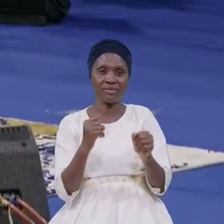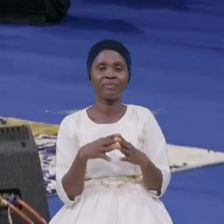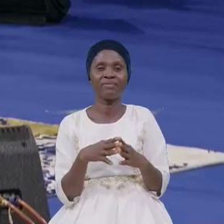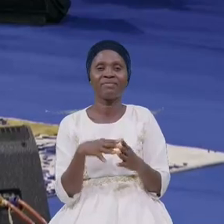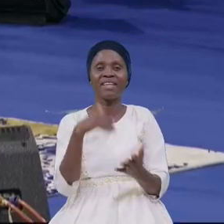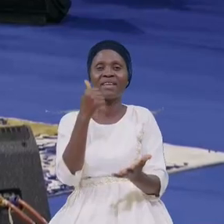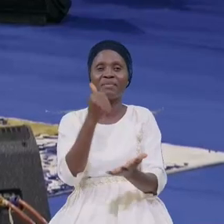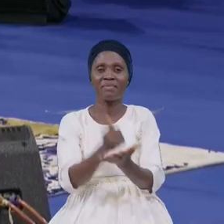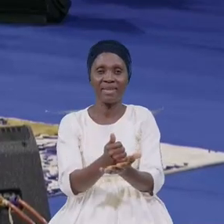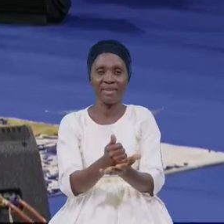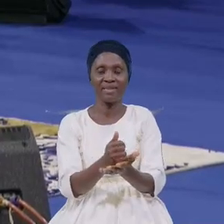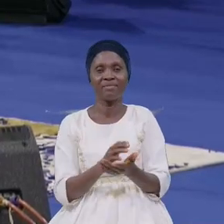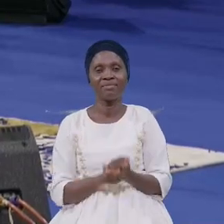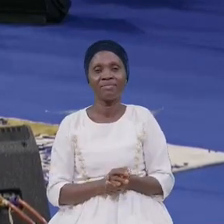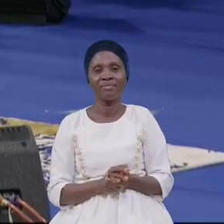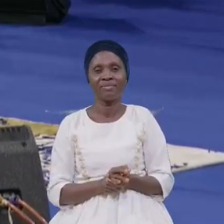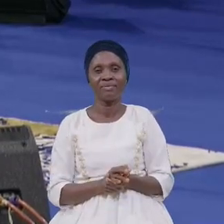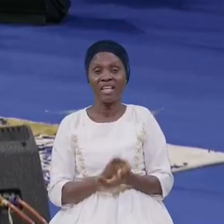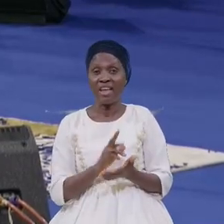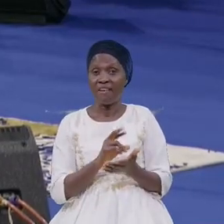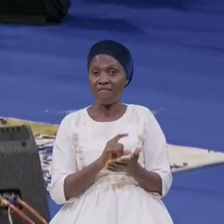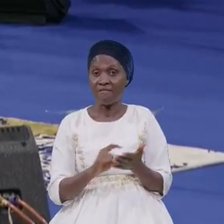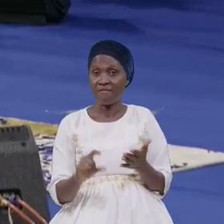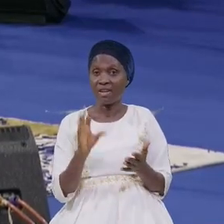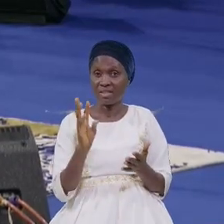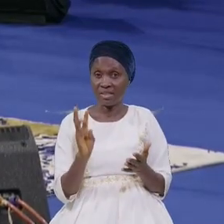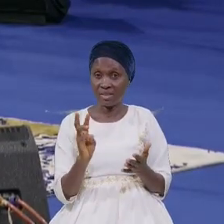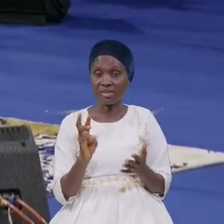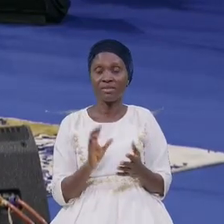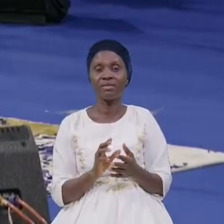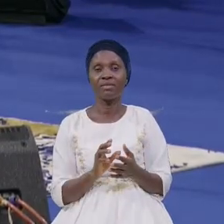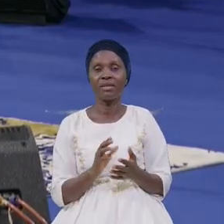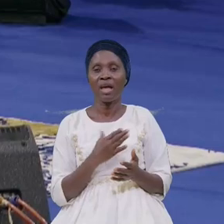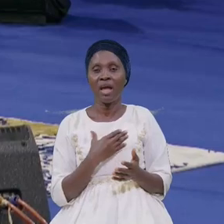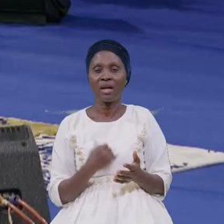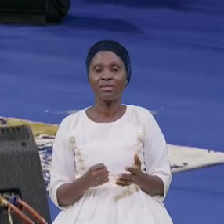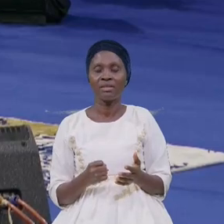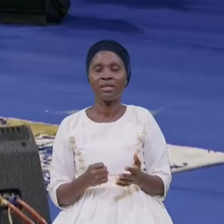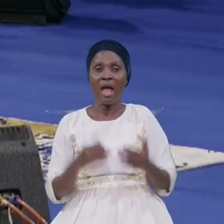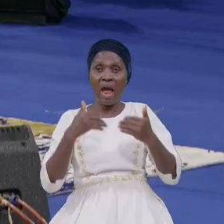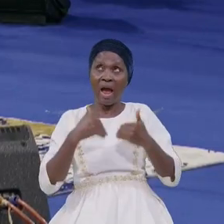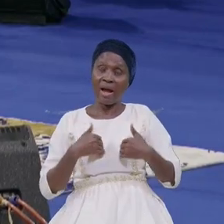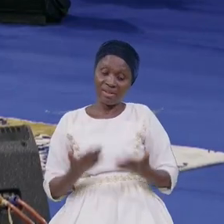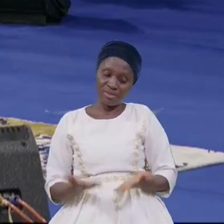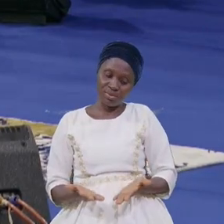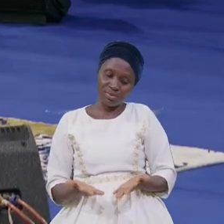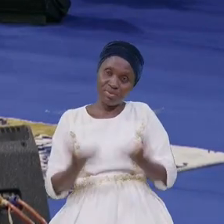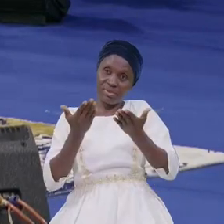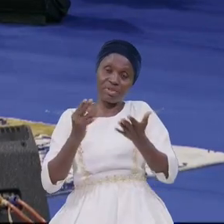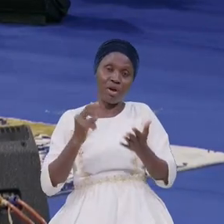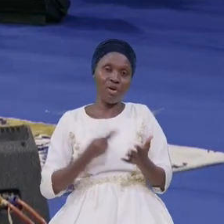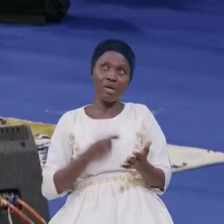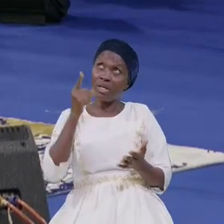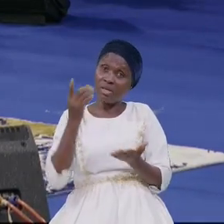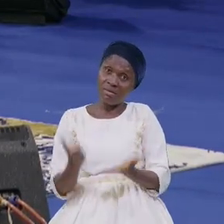êtes sauvés. Amen. Verset 6. Il nous a ressuscités.